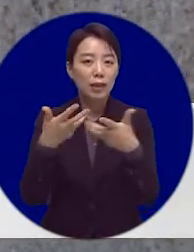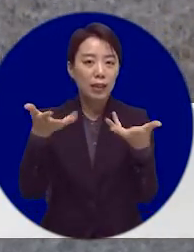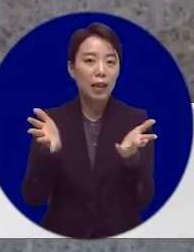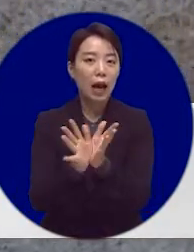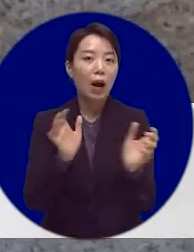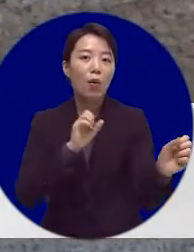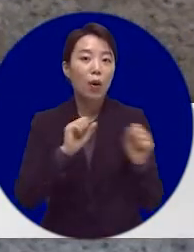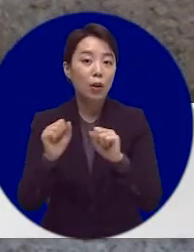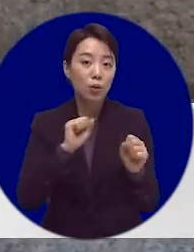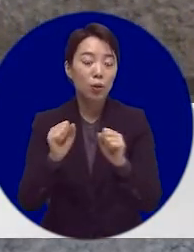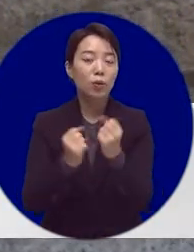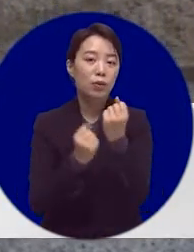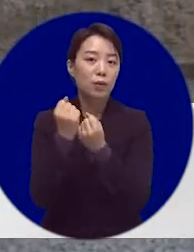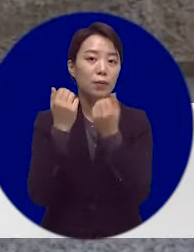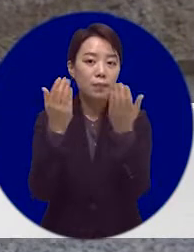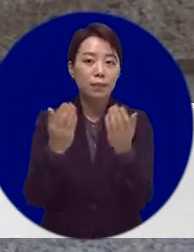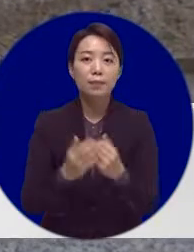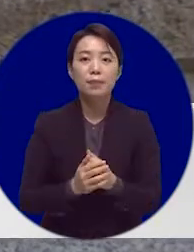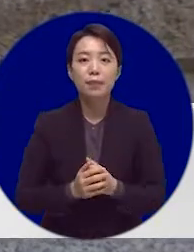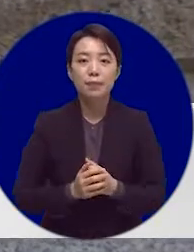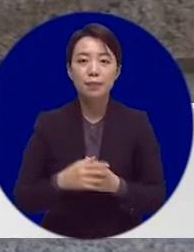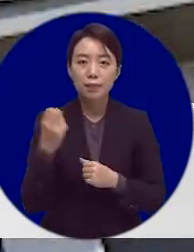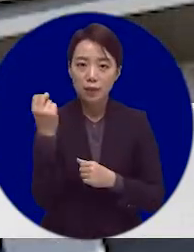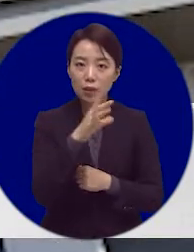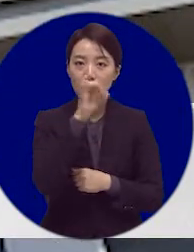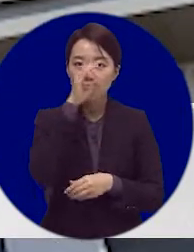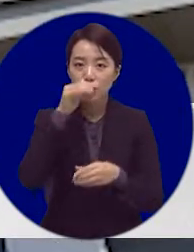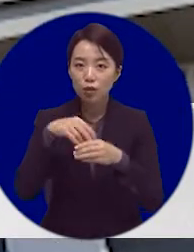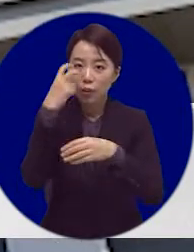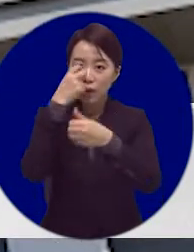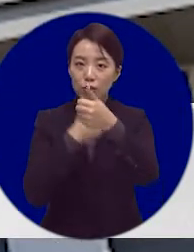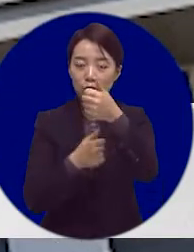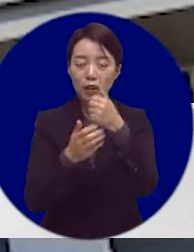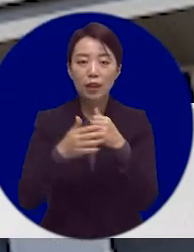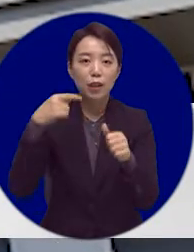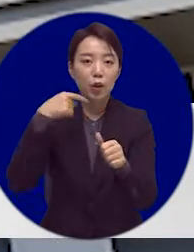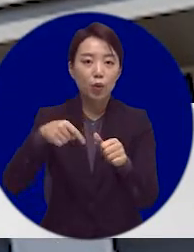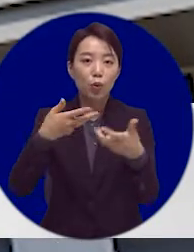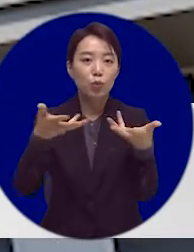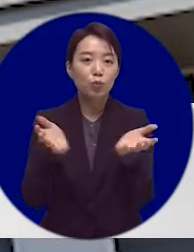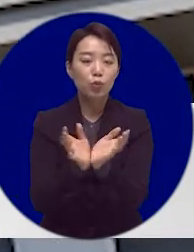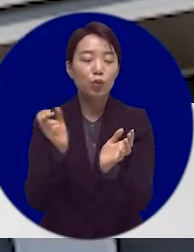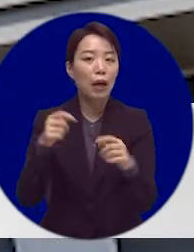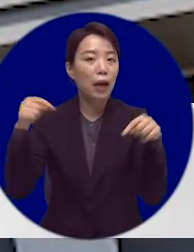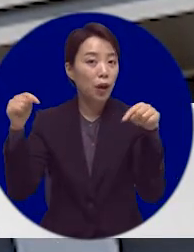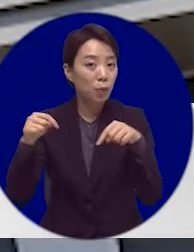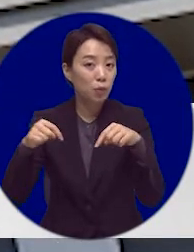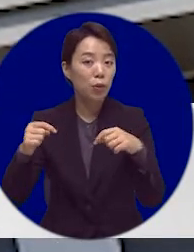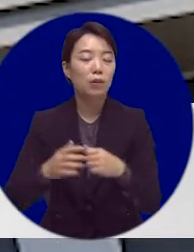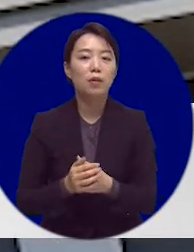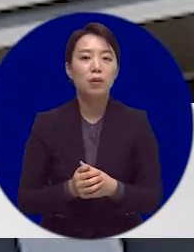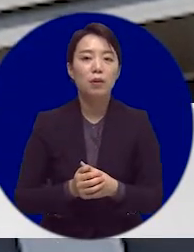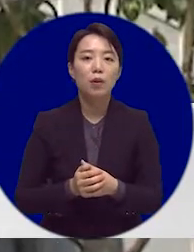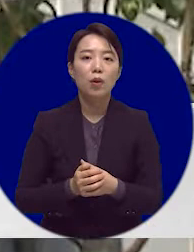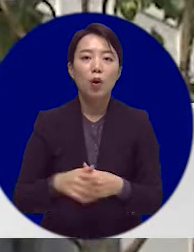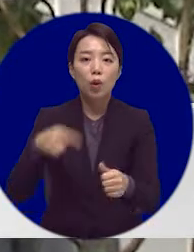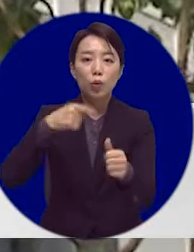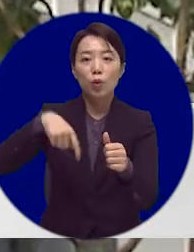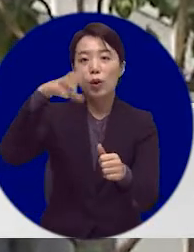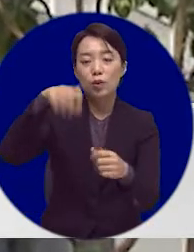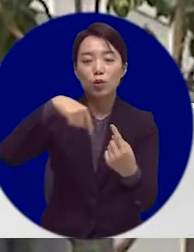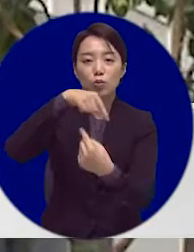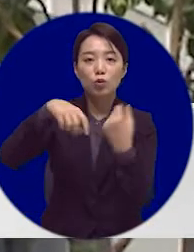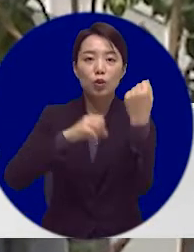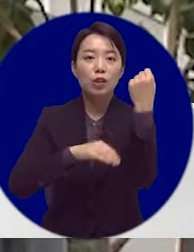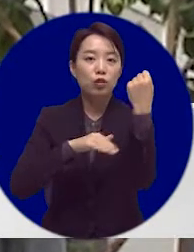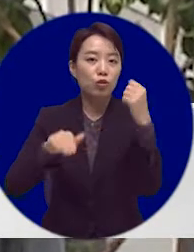정당 활동 등을 할 수 있게 할 방침입니다. 또 중앙선관위는 교육부 등과 긴밀한 협조를 통해 교육